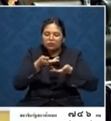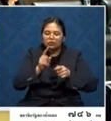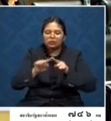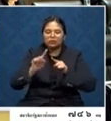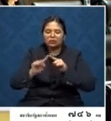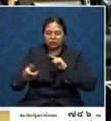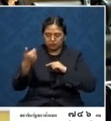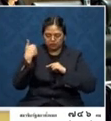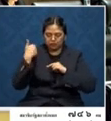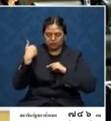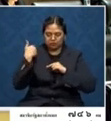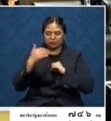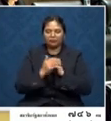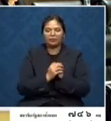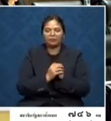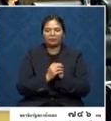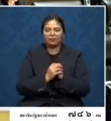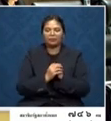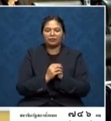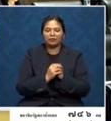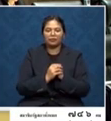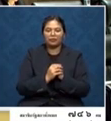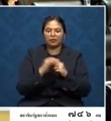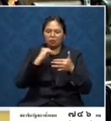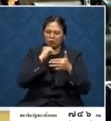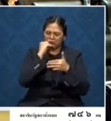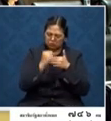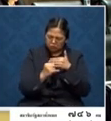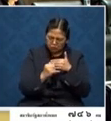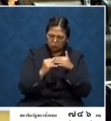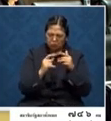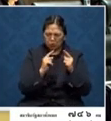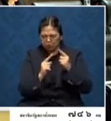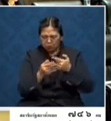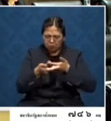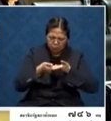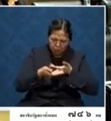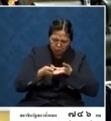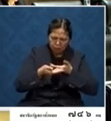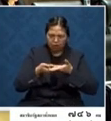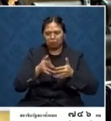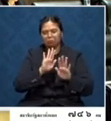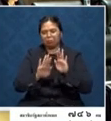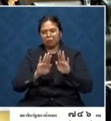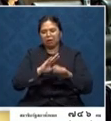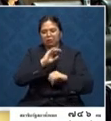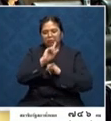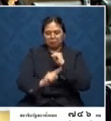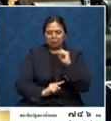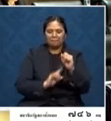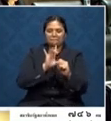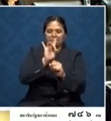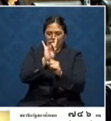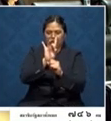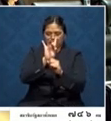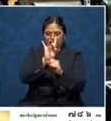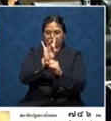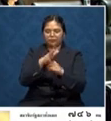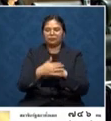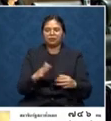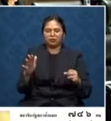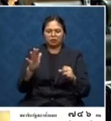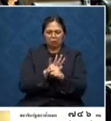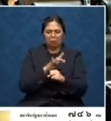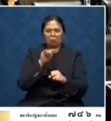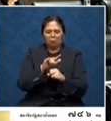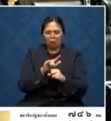ะความตกลงอาเซียนค่ะกว่าจะจบการเจรจาได้ใช้เวลานานกว่า8ปีค่ะกว่าจะใช้บังคับครบทุกประ